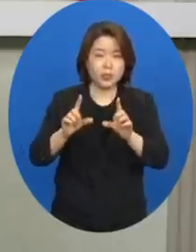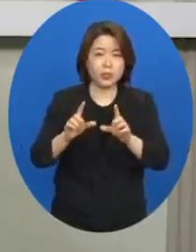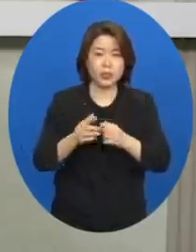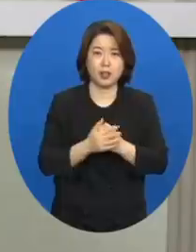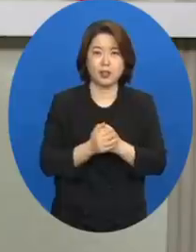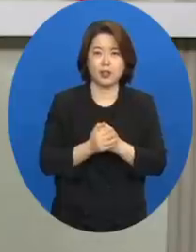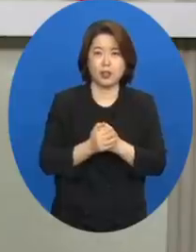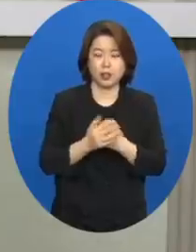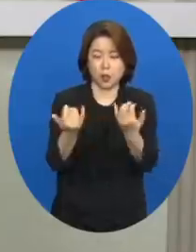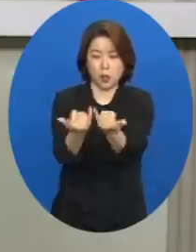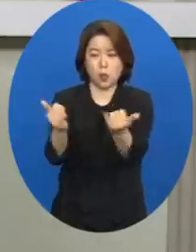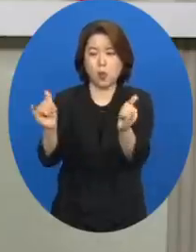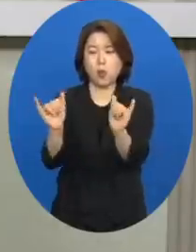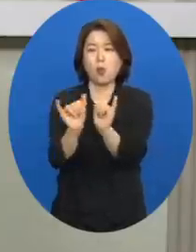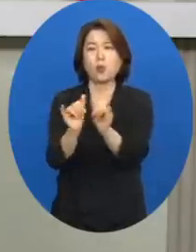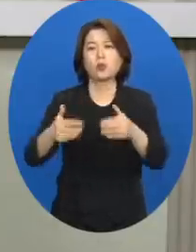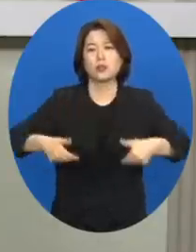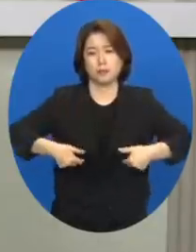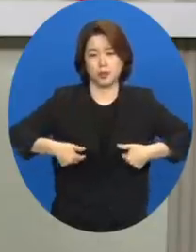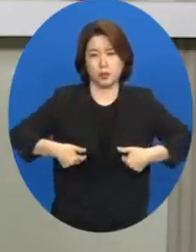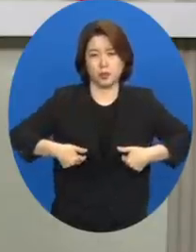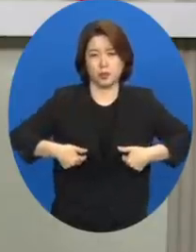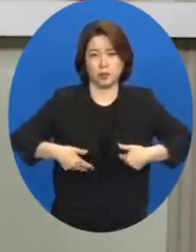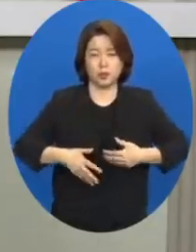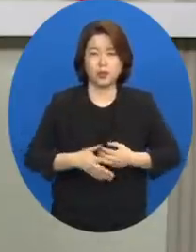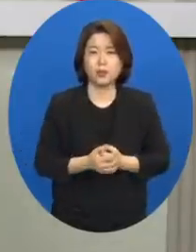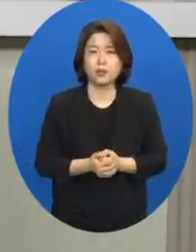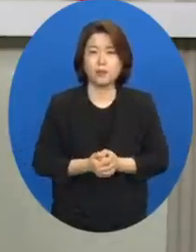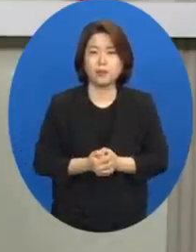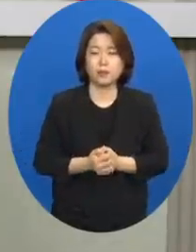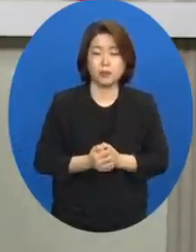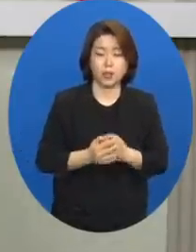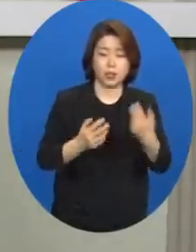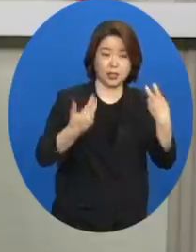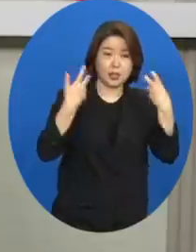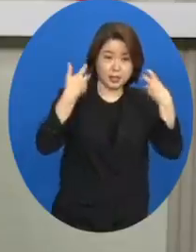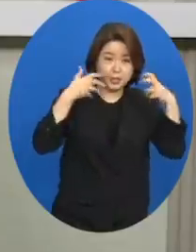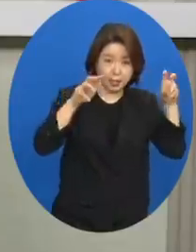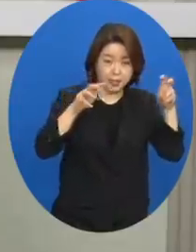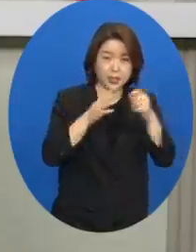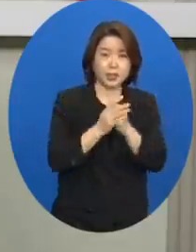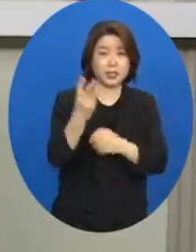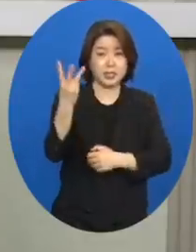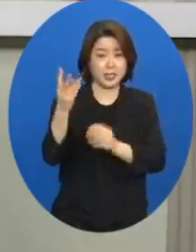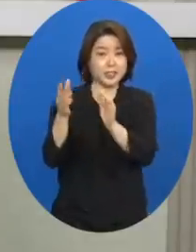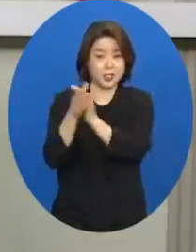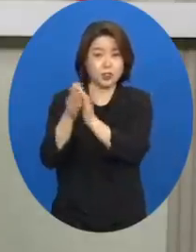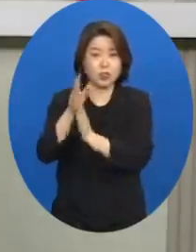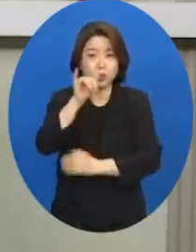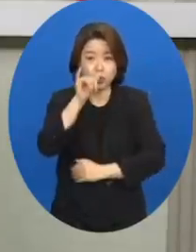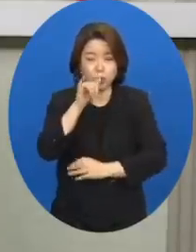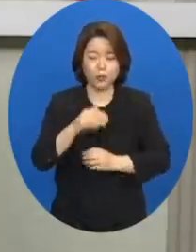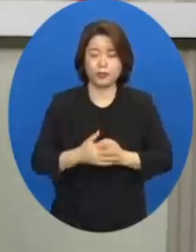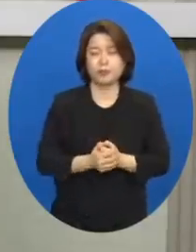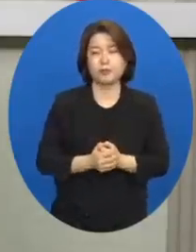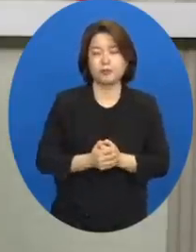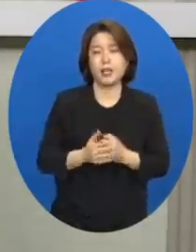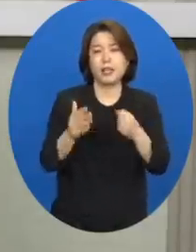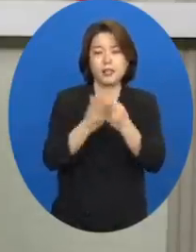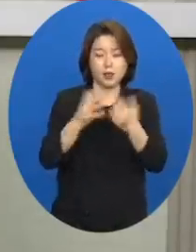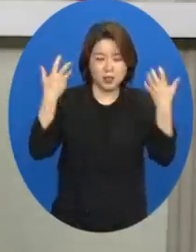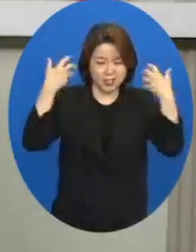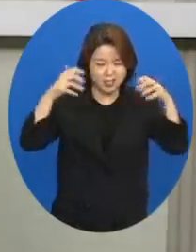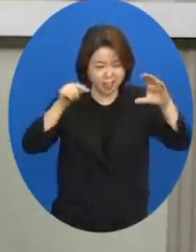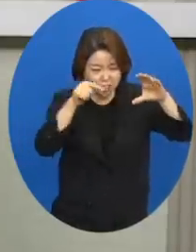공통 체 가 필요합니다 다니엘에게 는 세 친구가 있었습니다 그래서 사자 그래도